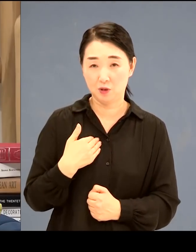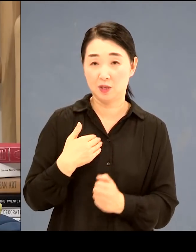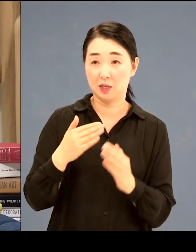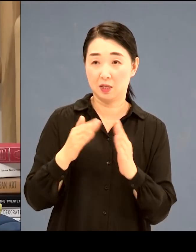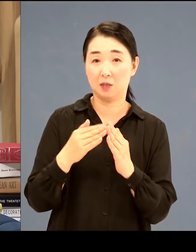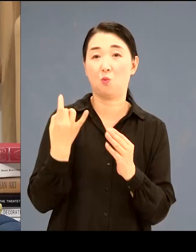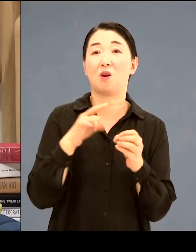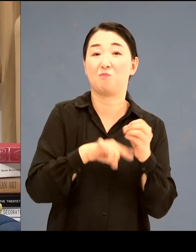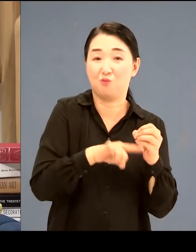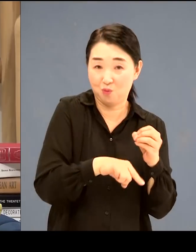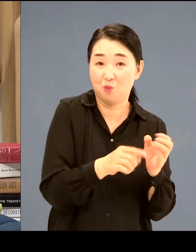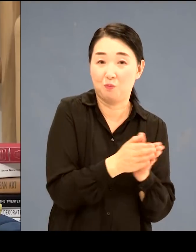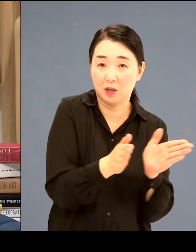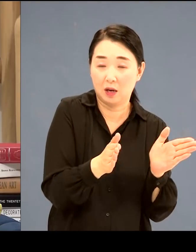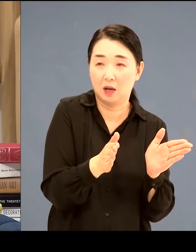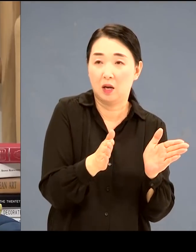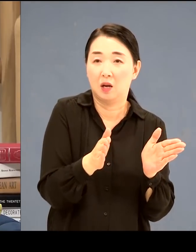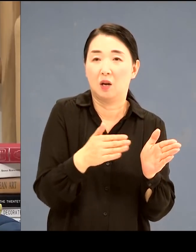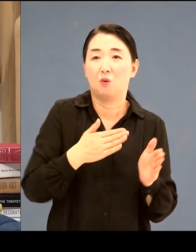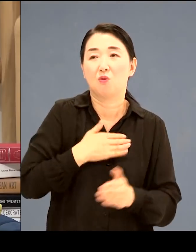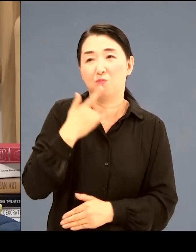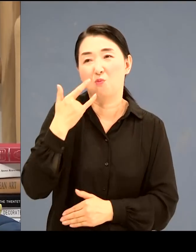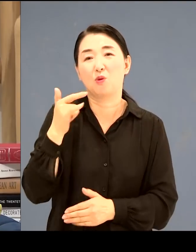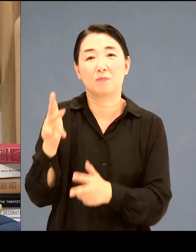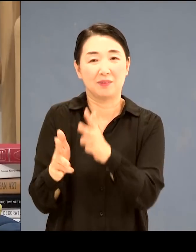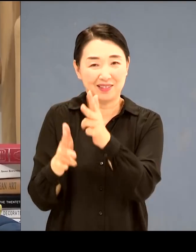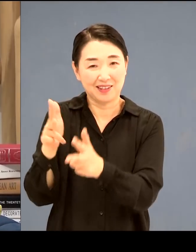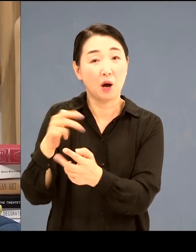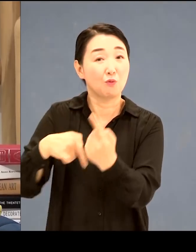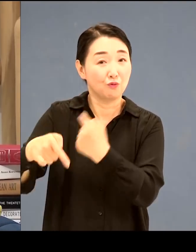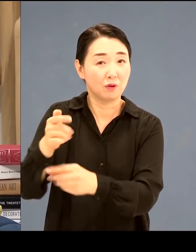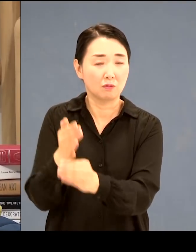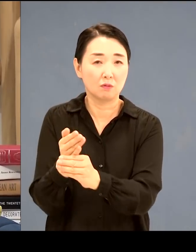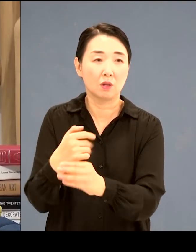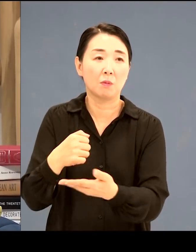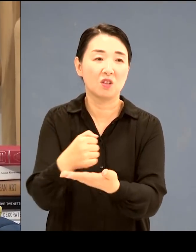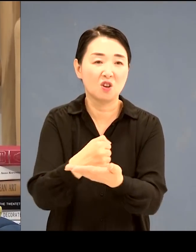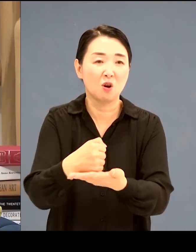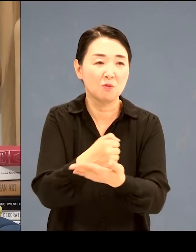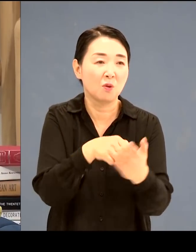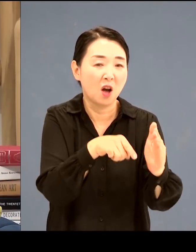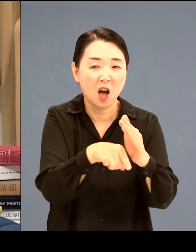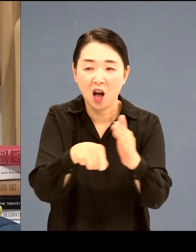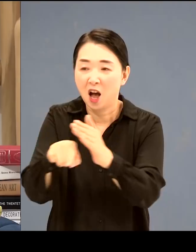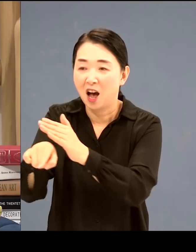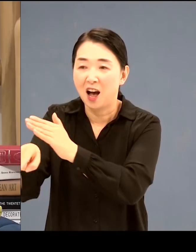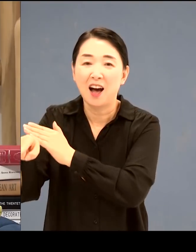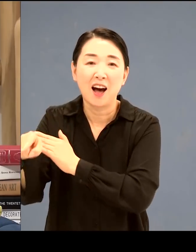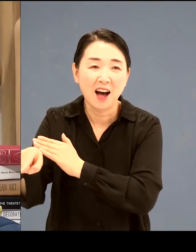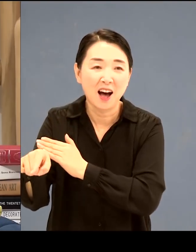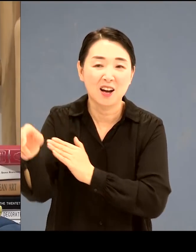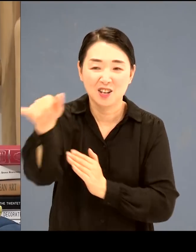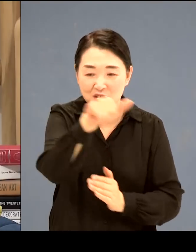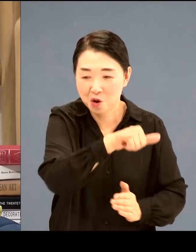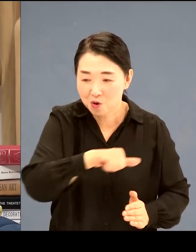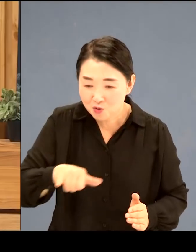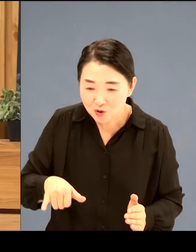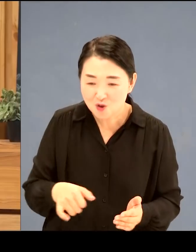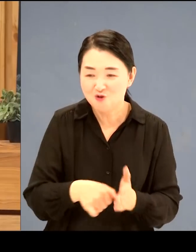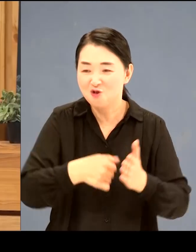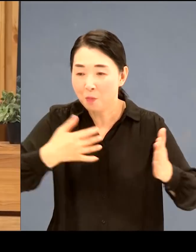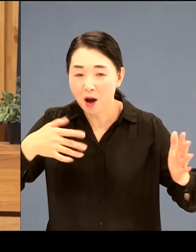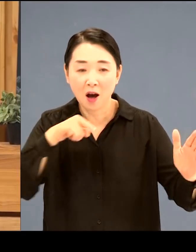집안이었어요. 네. 저희 부모님이 사업을 하셔가지고 그 점집들을 엄청 전국